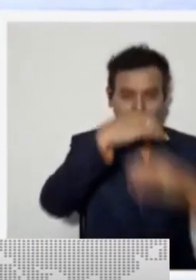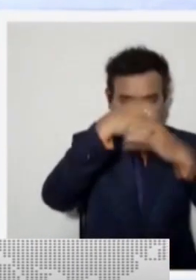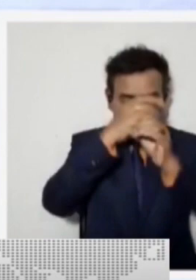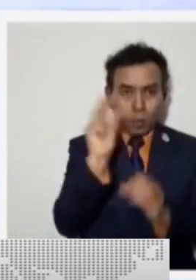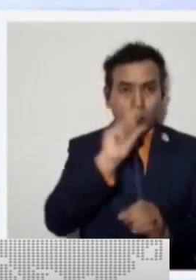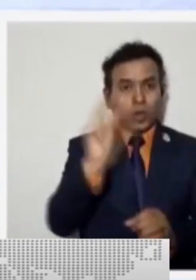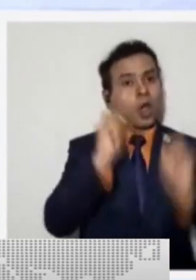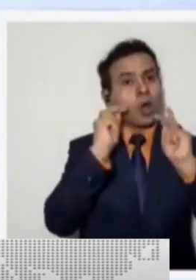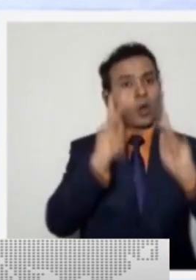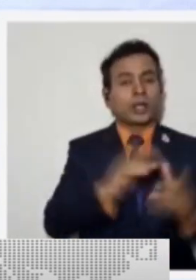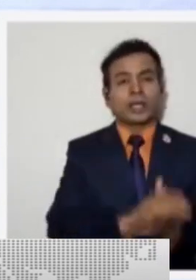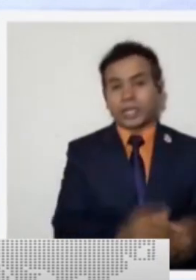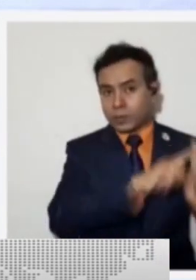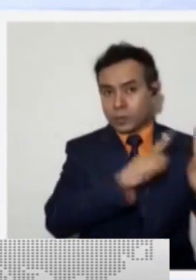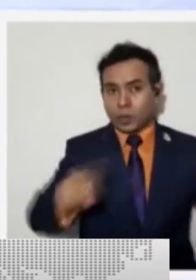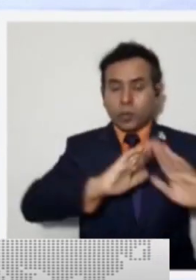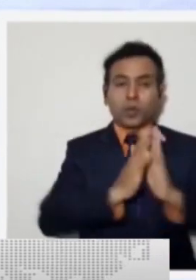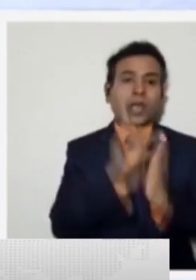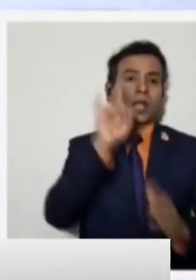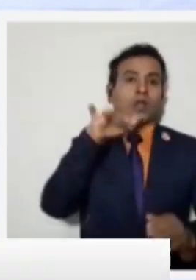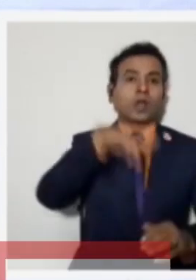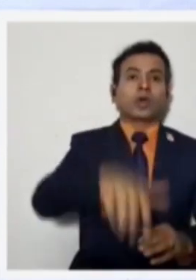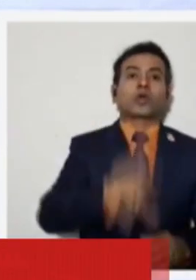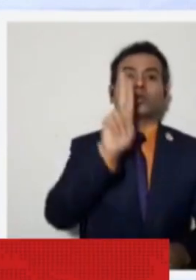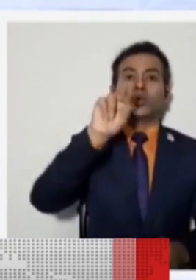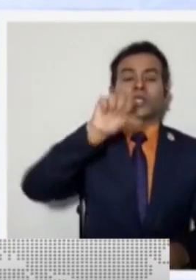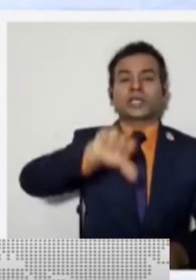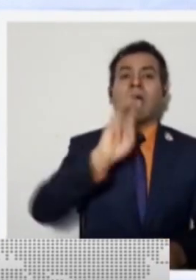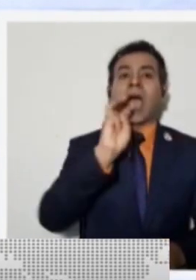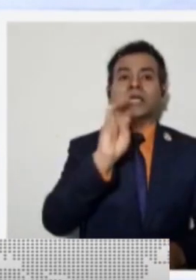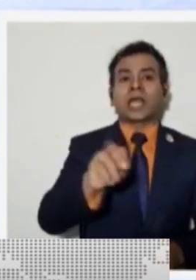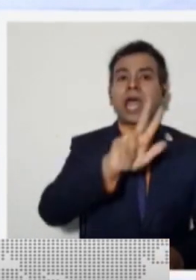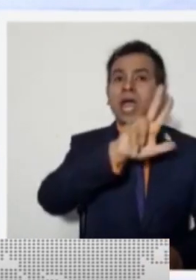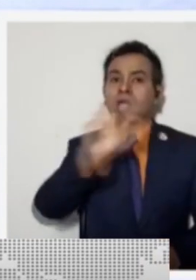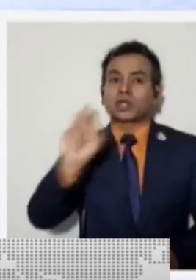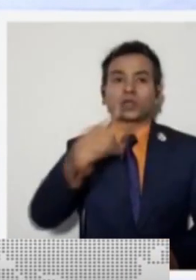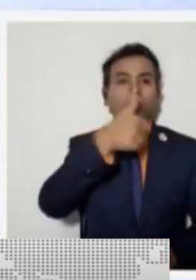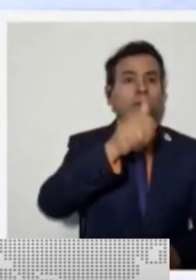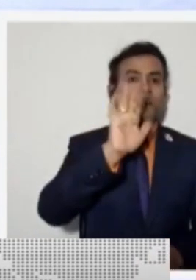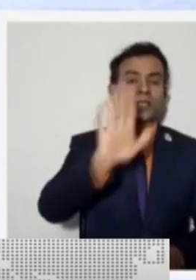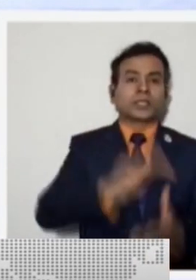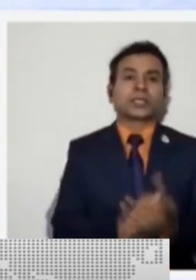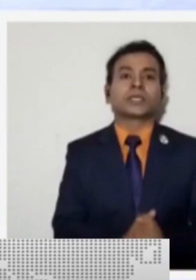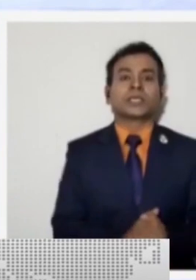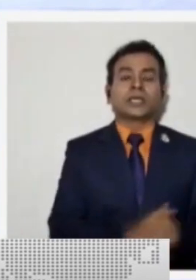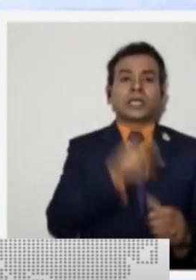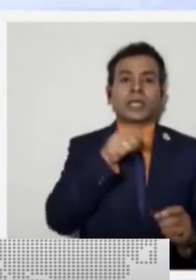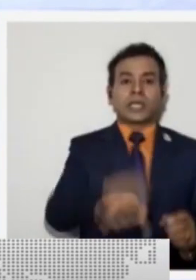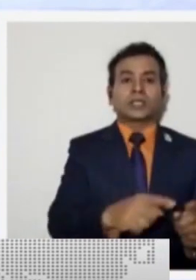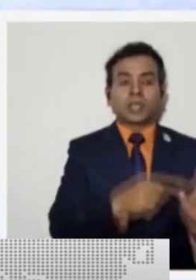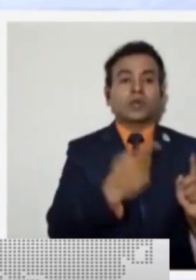পরীক্ষা করেছি 7208 এবং এ পর্যন্ত আমাদের নমুনা পরীক্ষা হলো